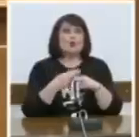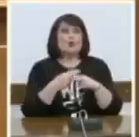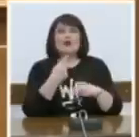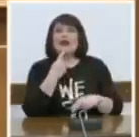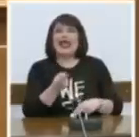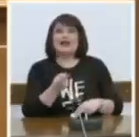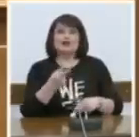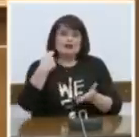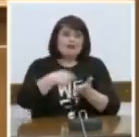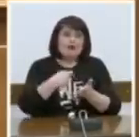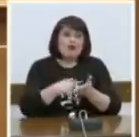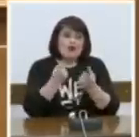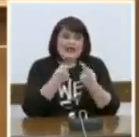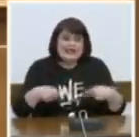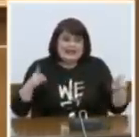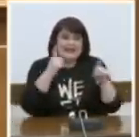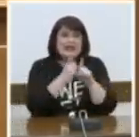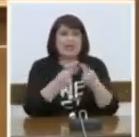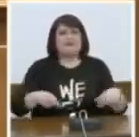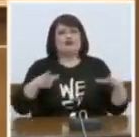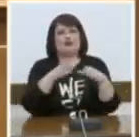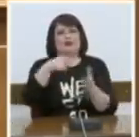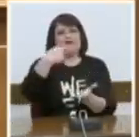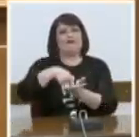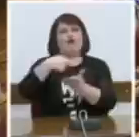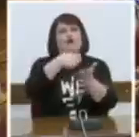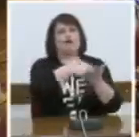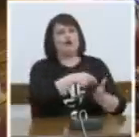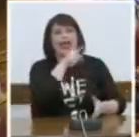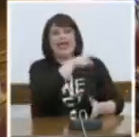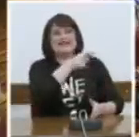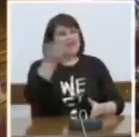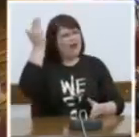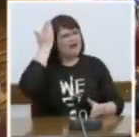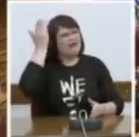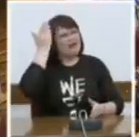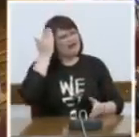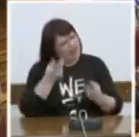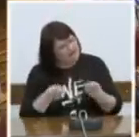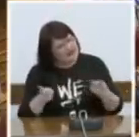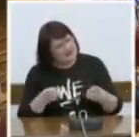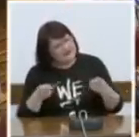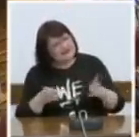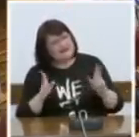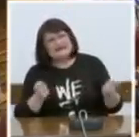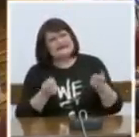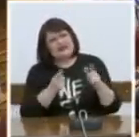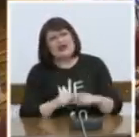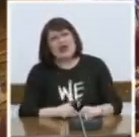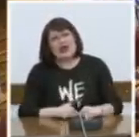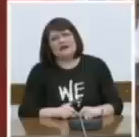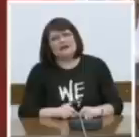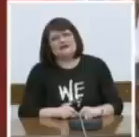τους σε Βουλευτική Επιτροπή. Εσείς θα συνεχίσετε να επιδοτείτε την ακρίβεια, γιατί τα επιδόματα κάνουν και κάτι τέτοιο. Ή θα εφαρμόσετε αυτό που εμείς